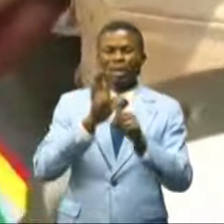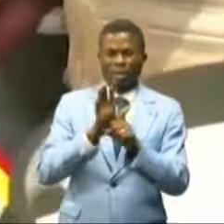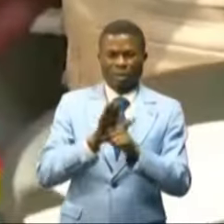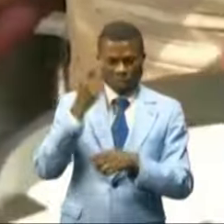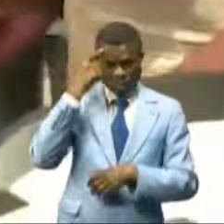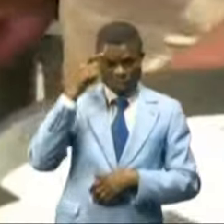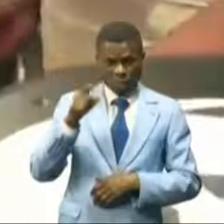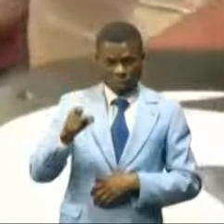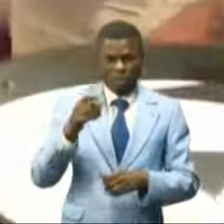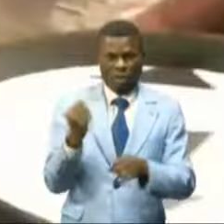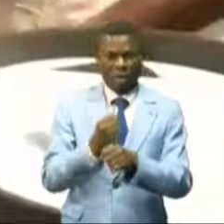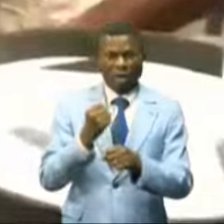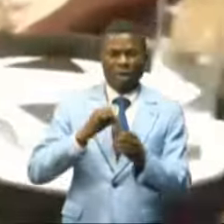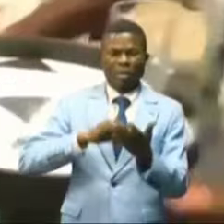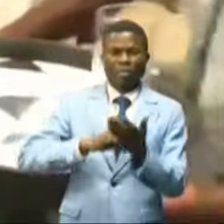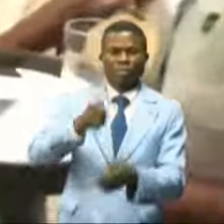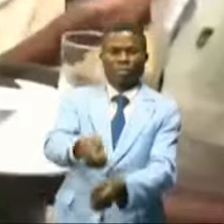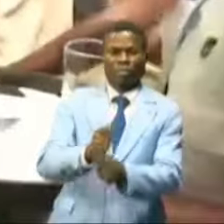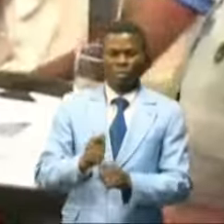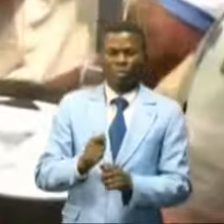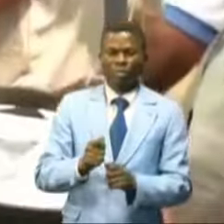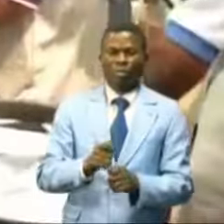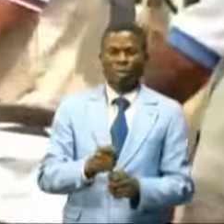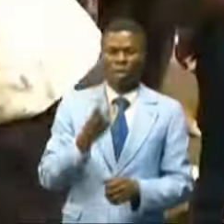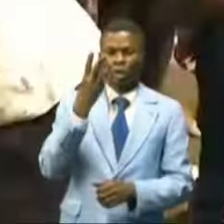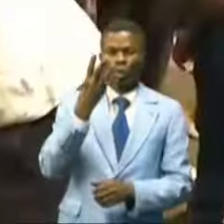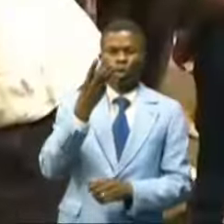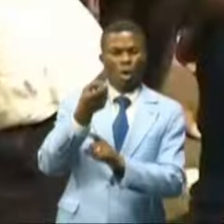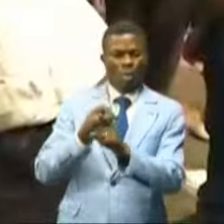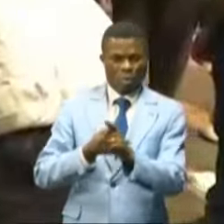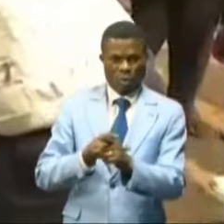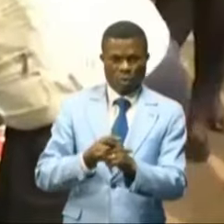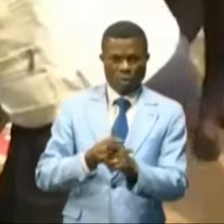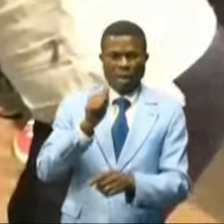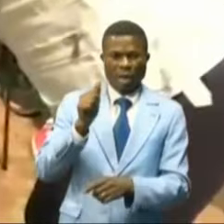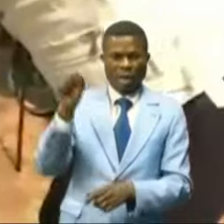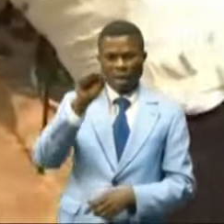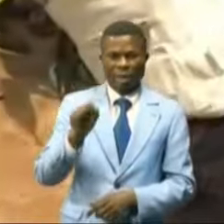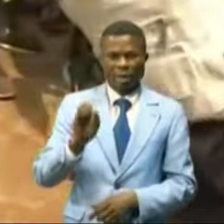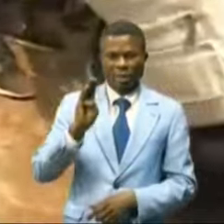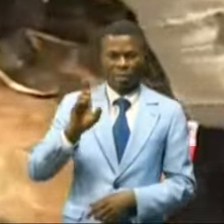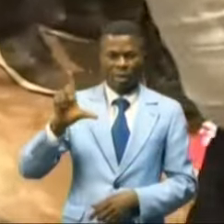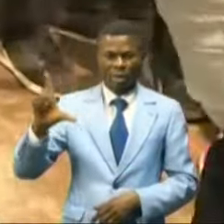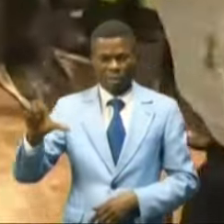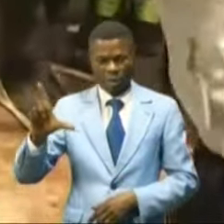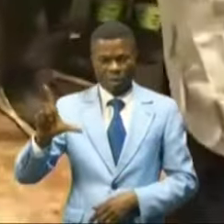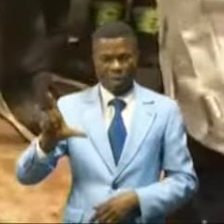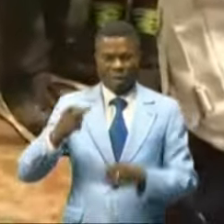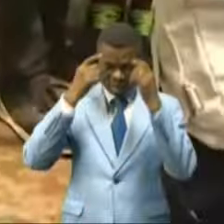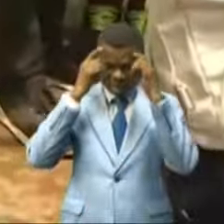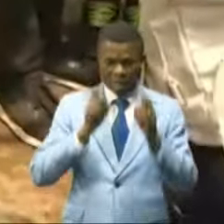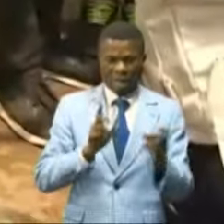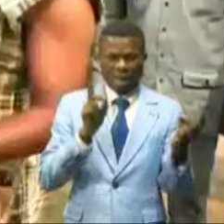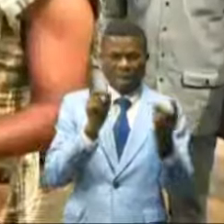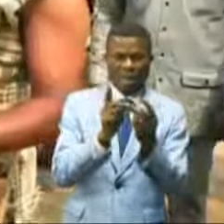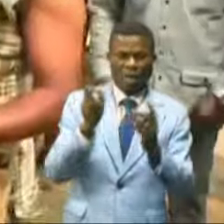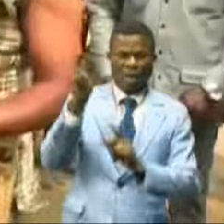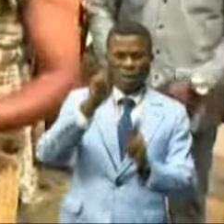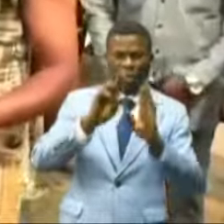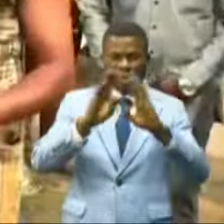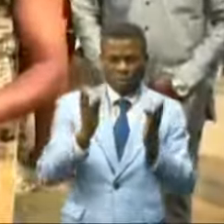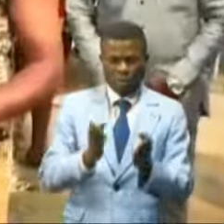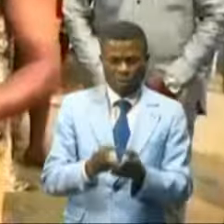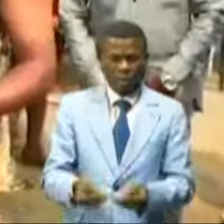Les travaux du forage ont duré pratiquement 3 mois. L'ASBL Le Bouclier a tenu à se rapprocher de la population et